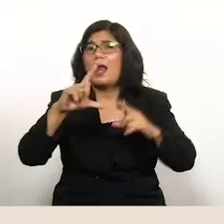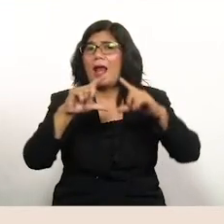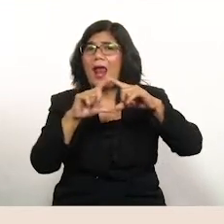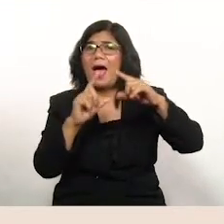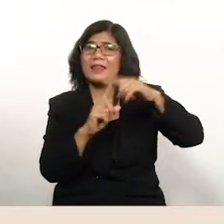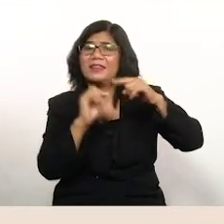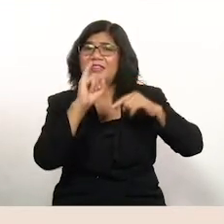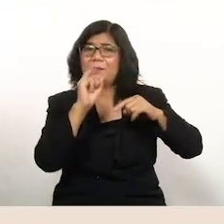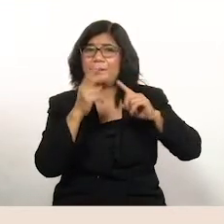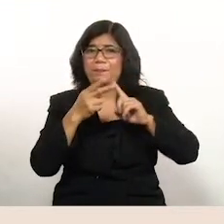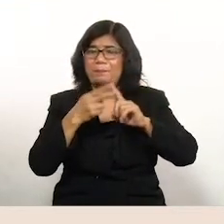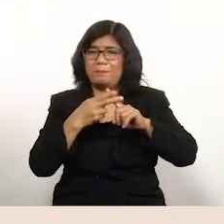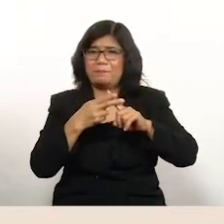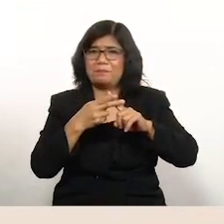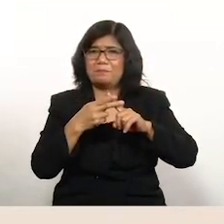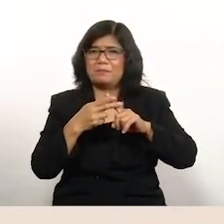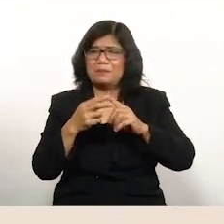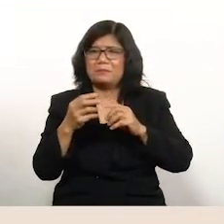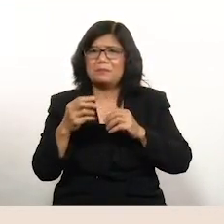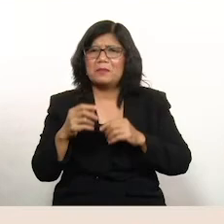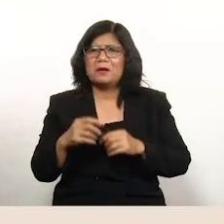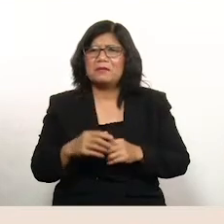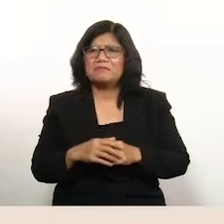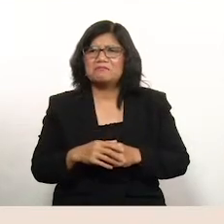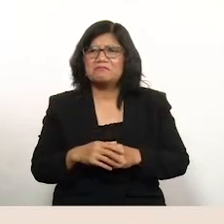sengaja membuat pengajaran kemiskinan